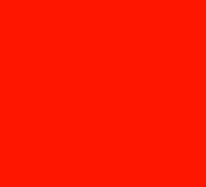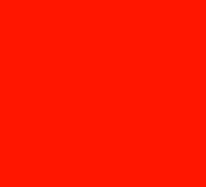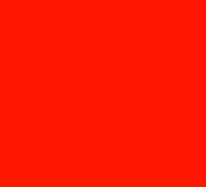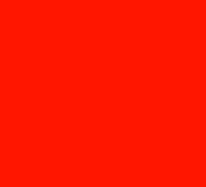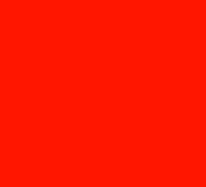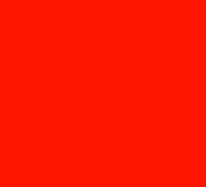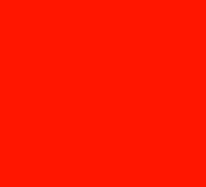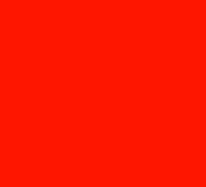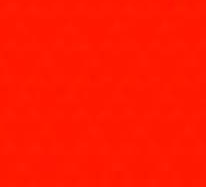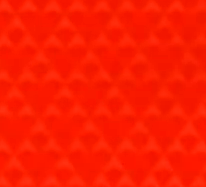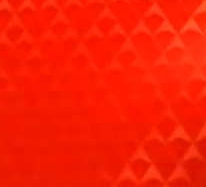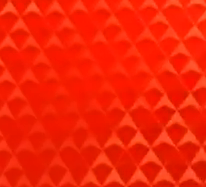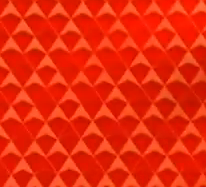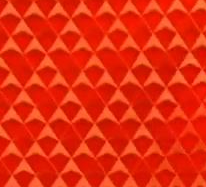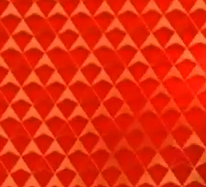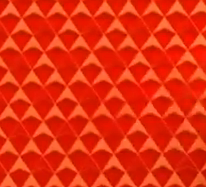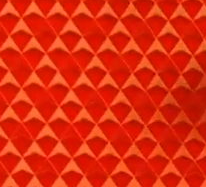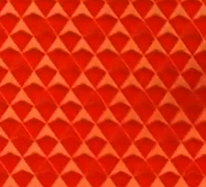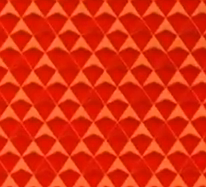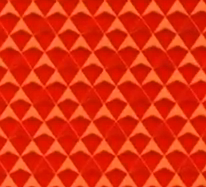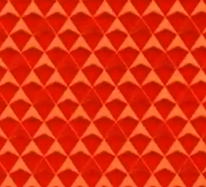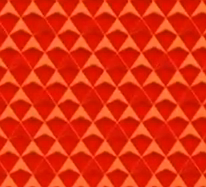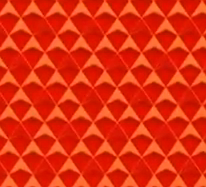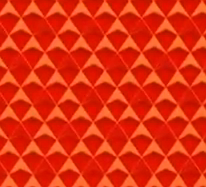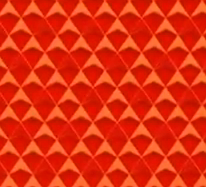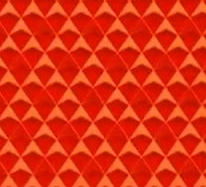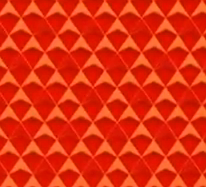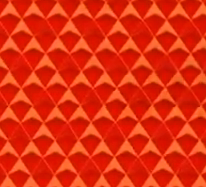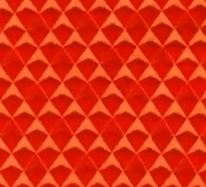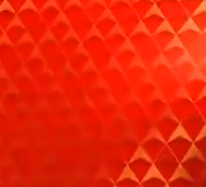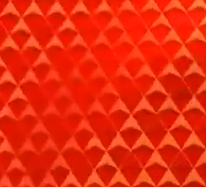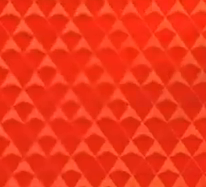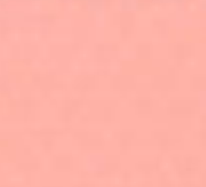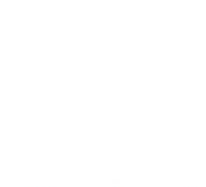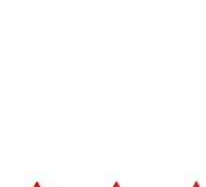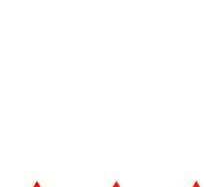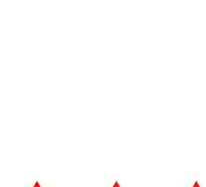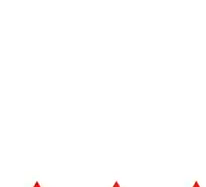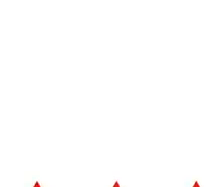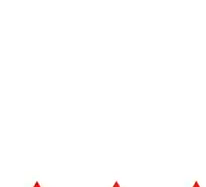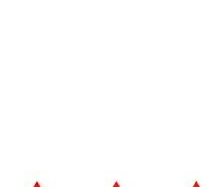ABP News आपको रखे आगे।